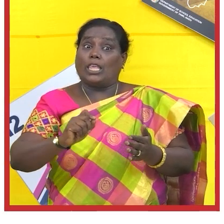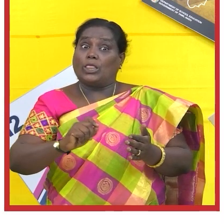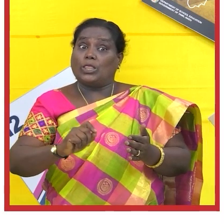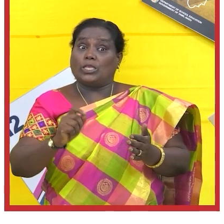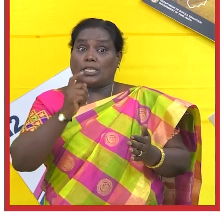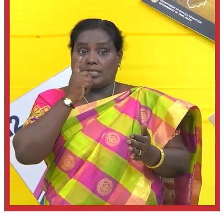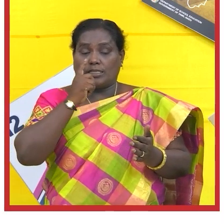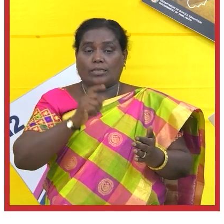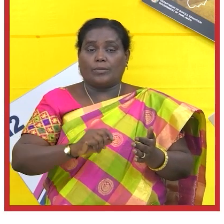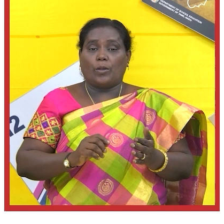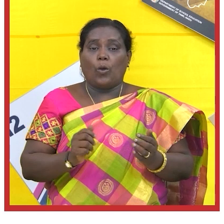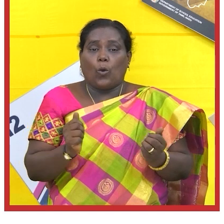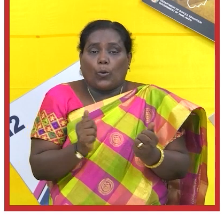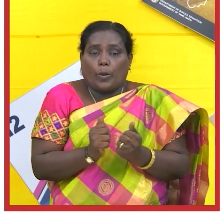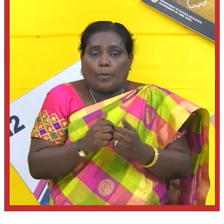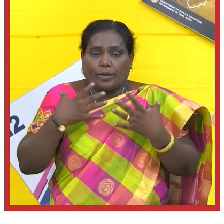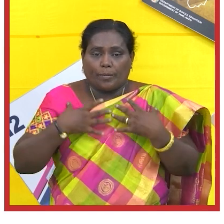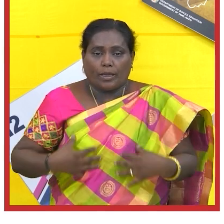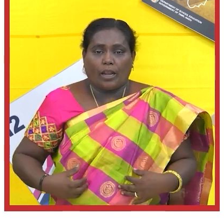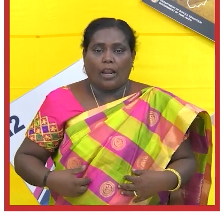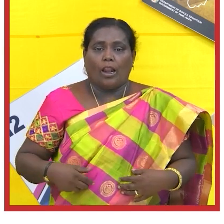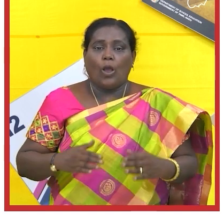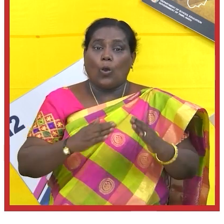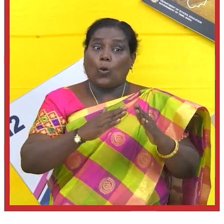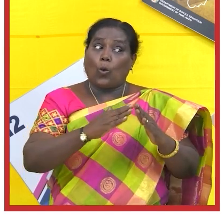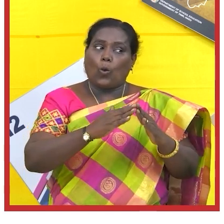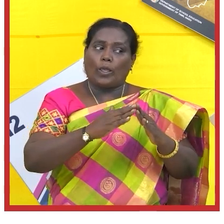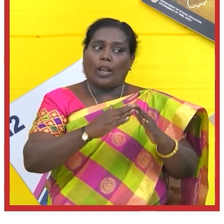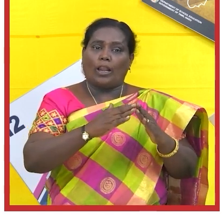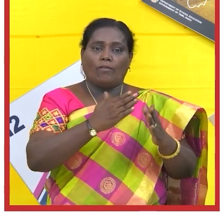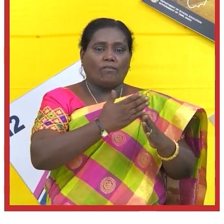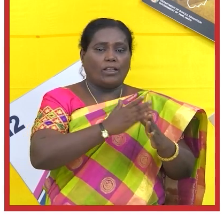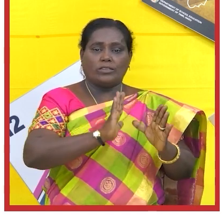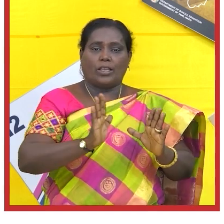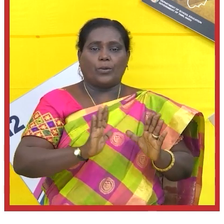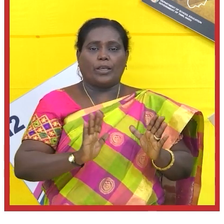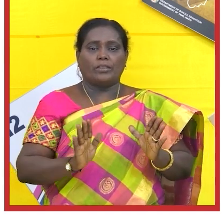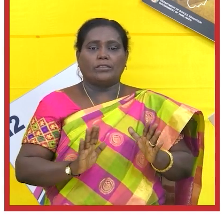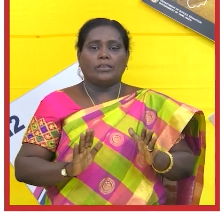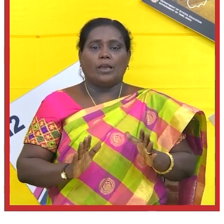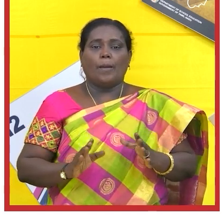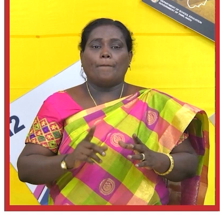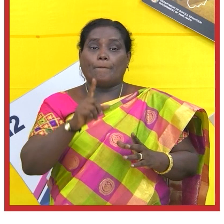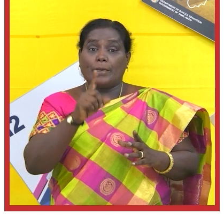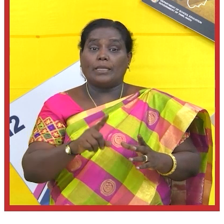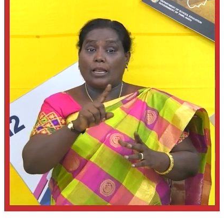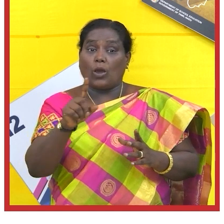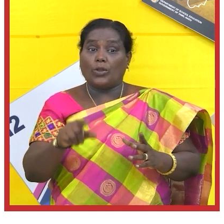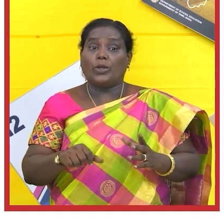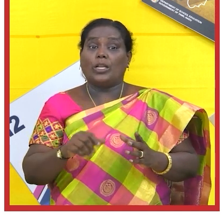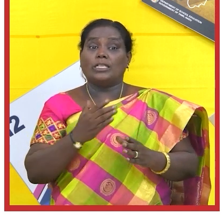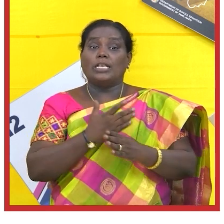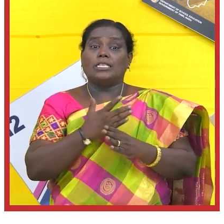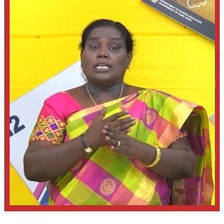இயற்றி ஒடுக்கப்பட்ட மக்கள் கோவில் விவகாரங்களிலே பங்கு பெறலாம். 17 ஆண்டுகள் ஆட்சி செய்த நீதிக்கட்சி ஜாதி